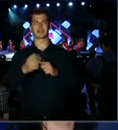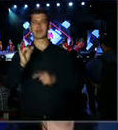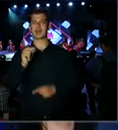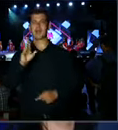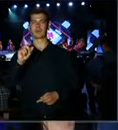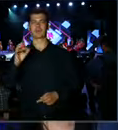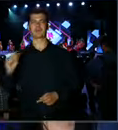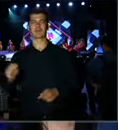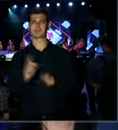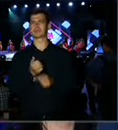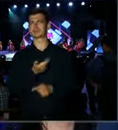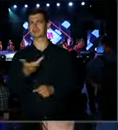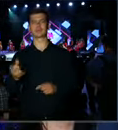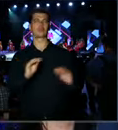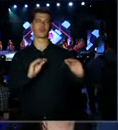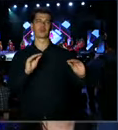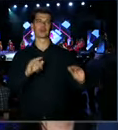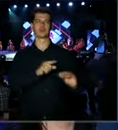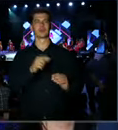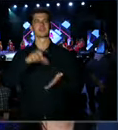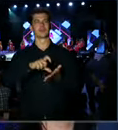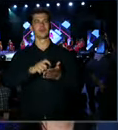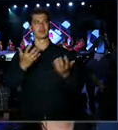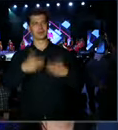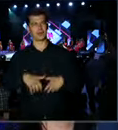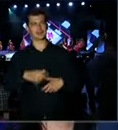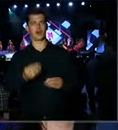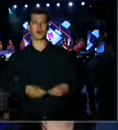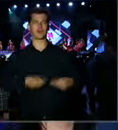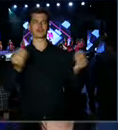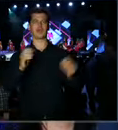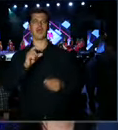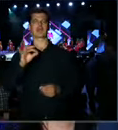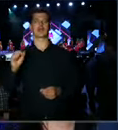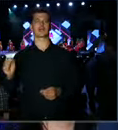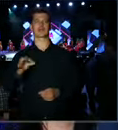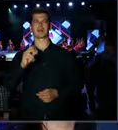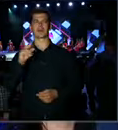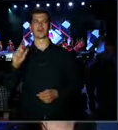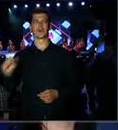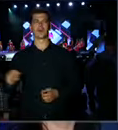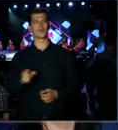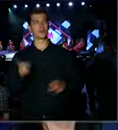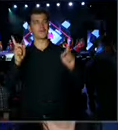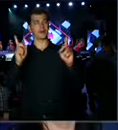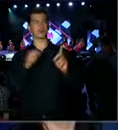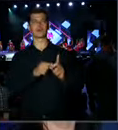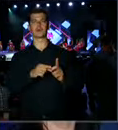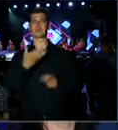Jarnołtówku i cykl sesji z coachem kariery od Centrum Integracji i Rozwoju Agata Spała. Uwaga, uwaga, drodzy Państwo,